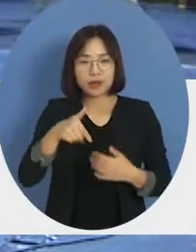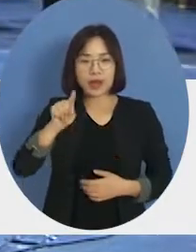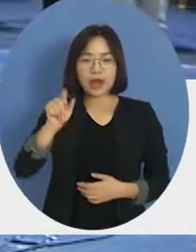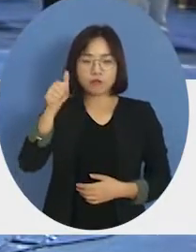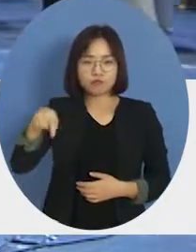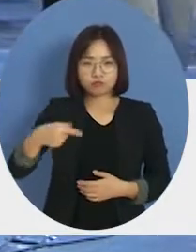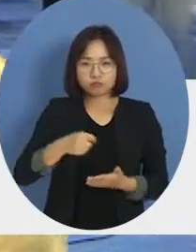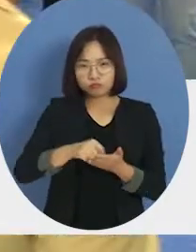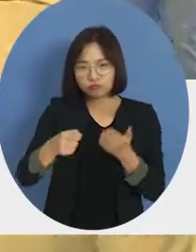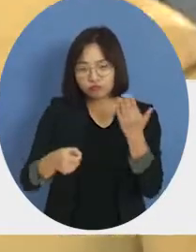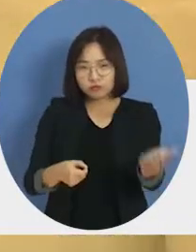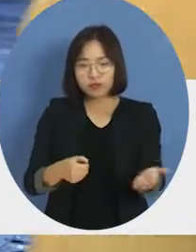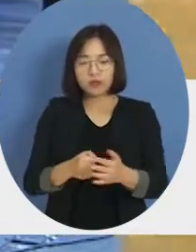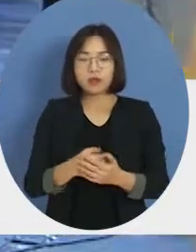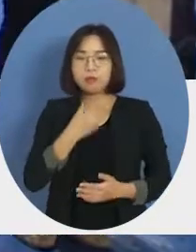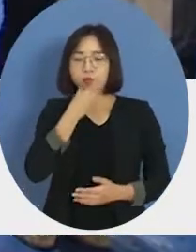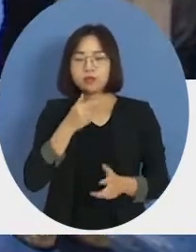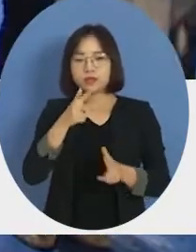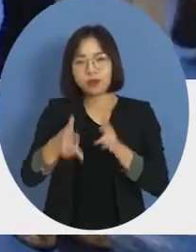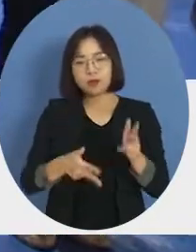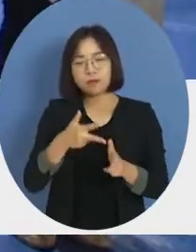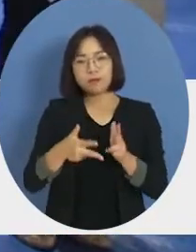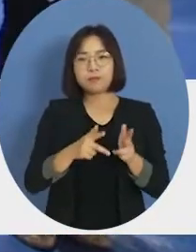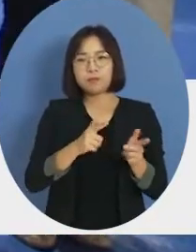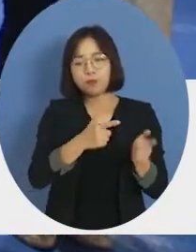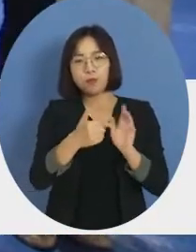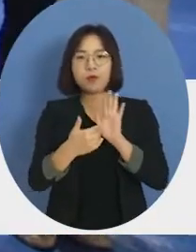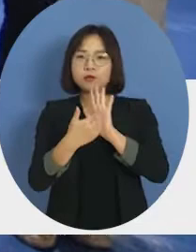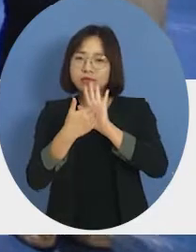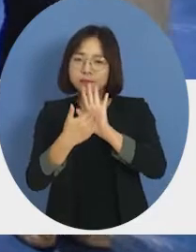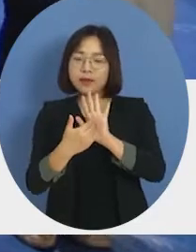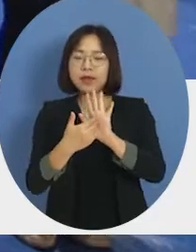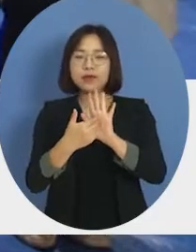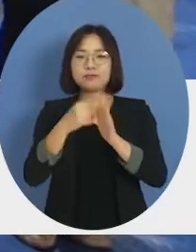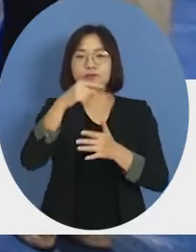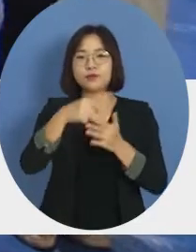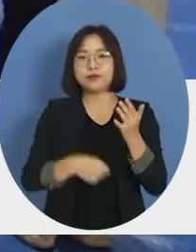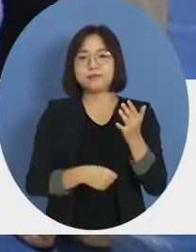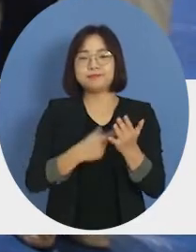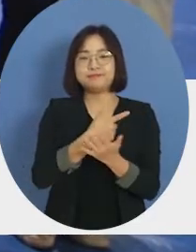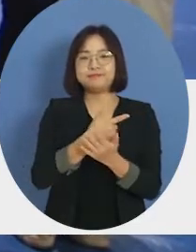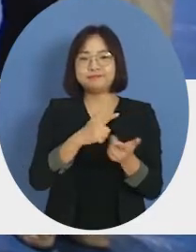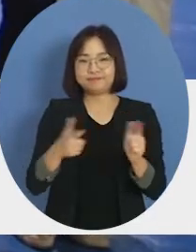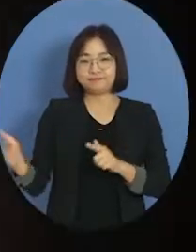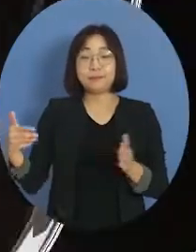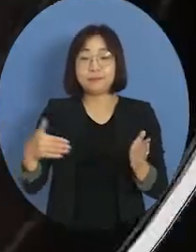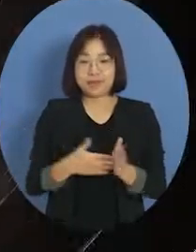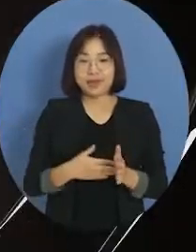가훈 써주기, 복지사업 부정수급 예방 캠페인 등 다양한 프로그램으로 진행했습니다.